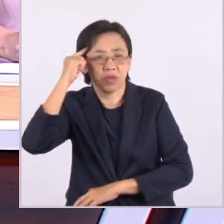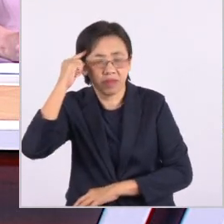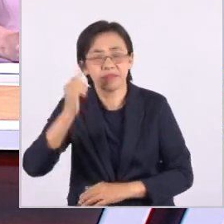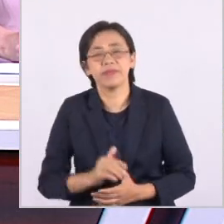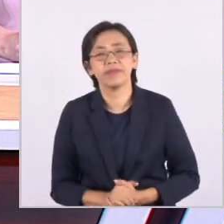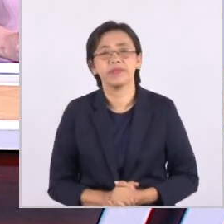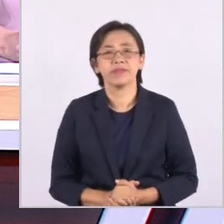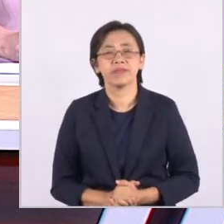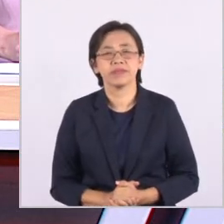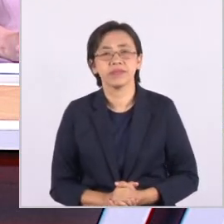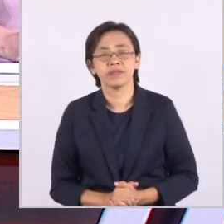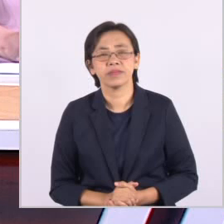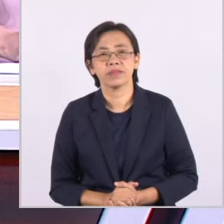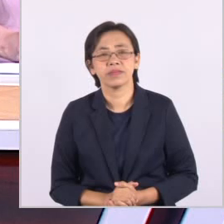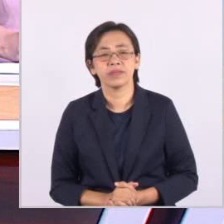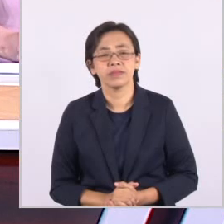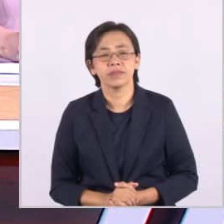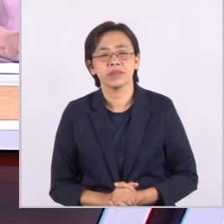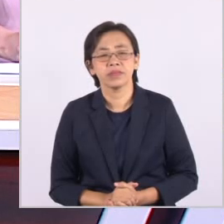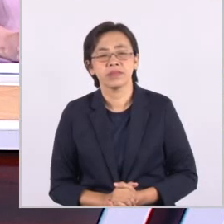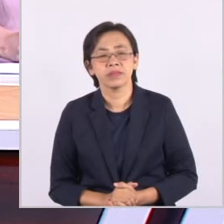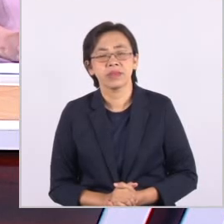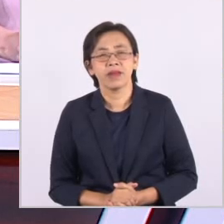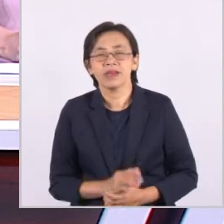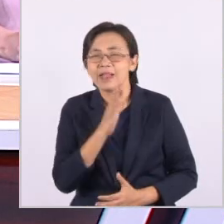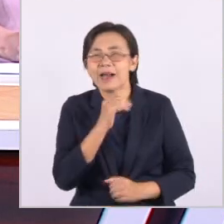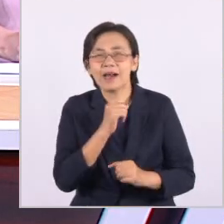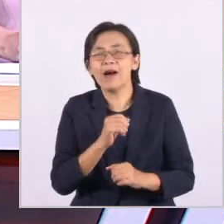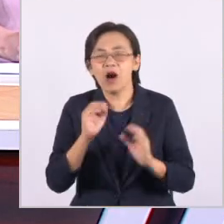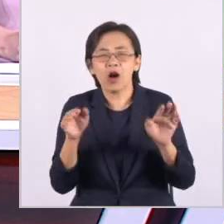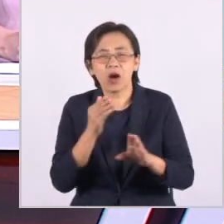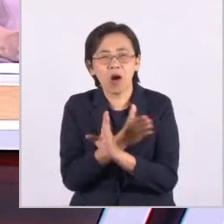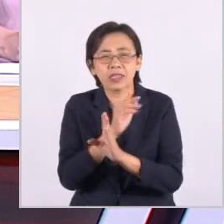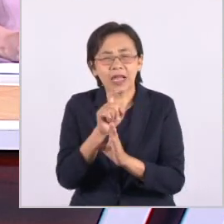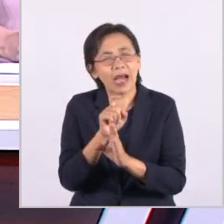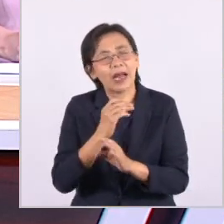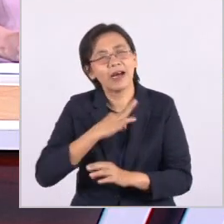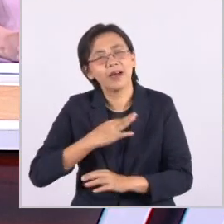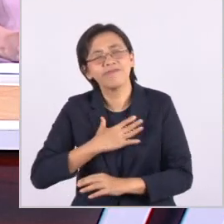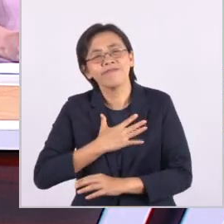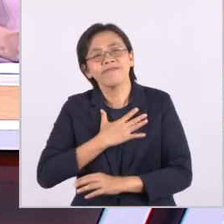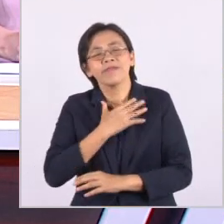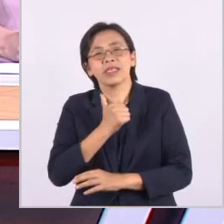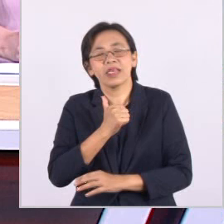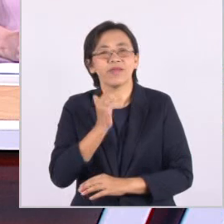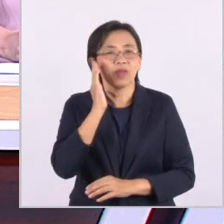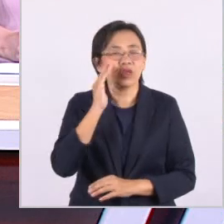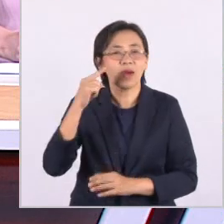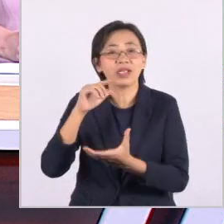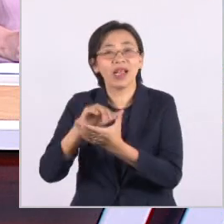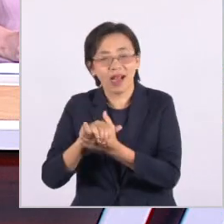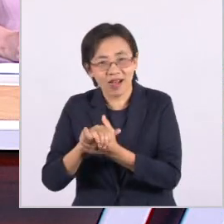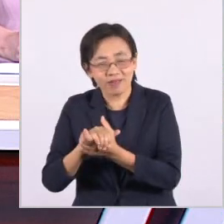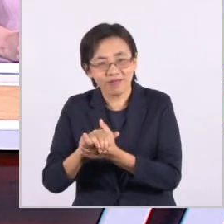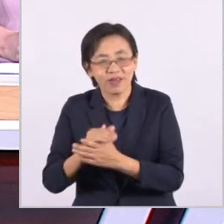โลกนี้ไปอ่ะนะคะแต่ว่าขอให้ทำอะไรที่มันชื่นใจก่อนตายซะหน่อยเหตุการณ์นี้เนี่ยเจ้าบ่าวแล้วก็เจ้าสาวเขาแต่ง